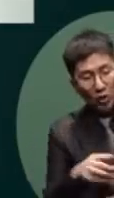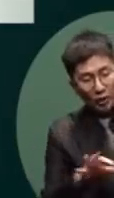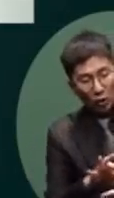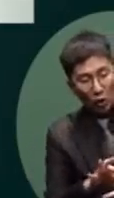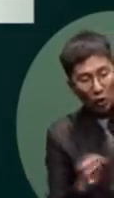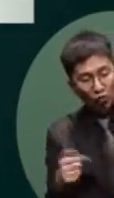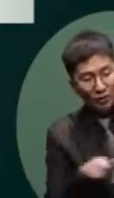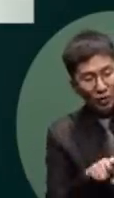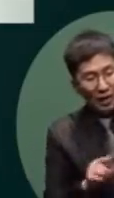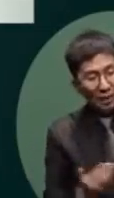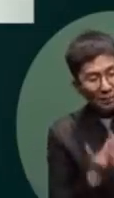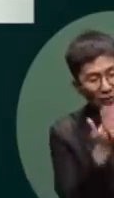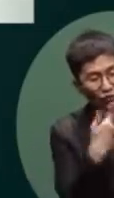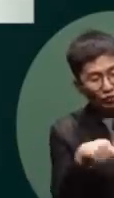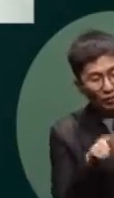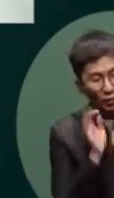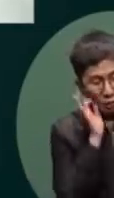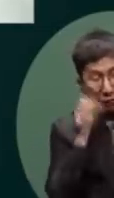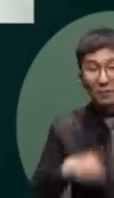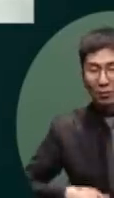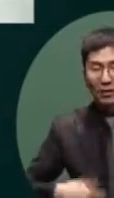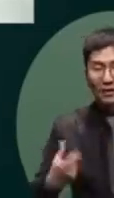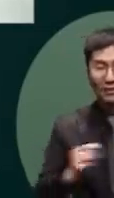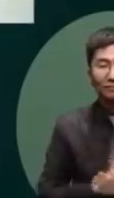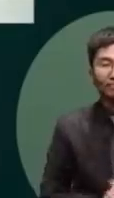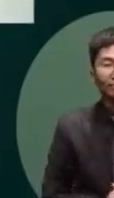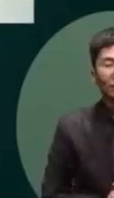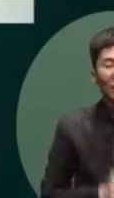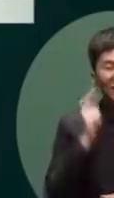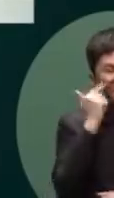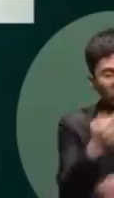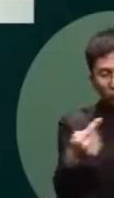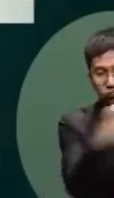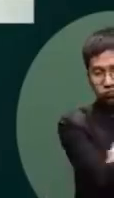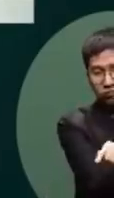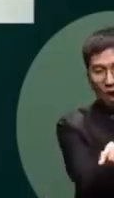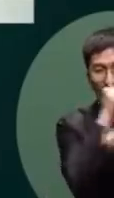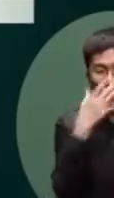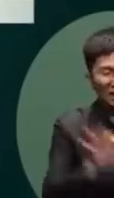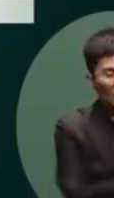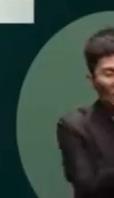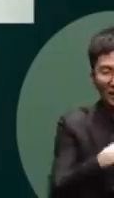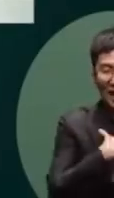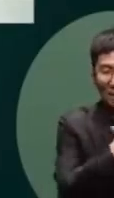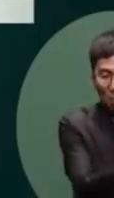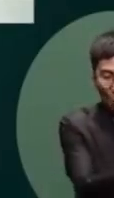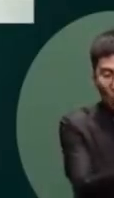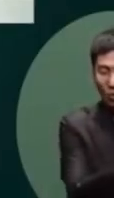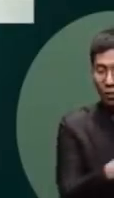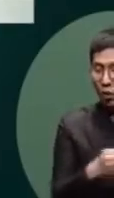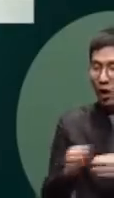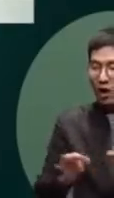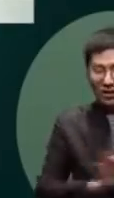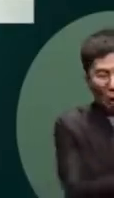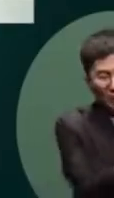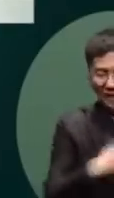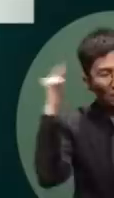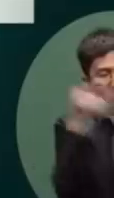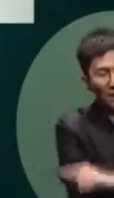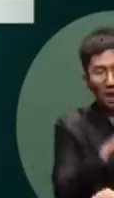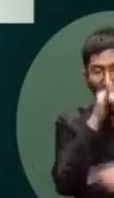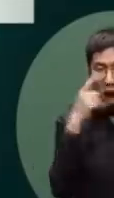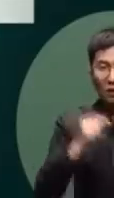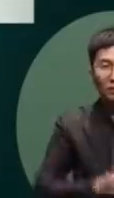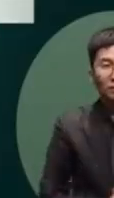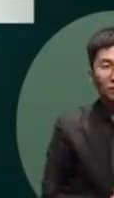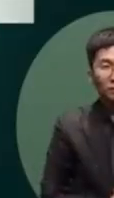결국은 지금 네, 뭐. 알겠습니다. 네. 그렇습니다. 제가 질문한 것과 전혀 다르게 경제 안보와 네. 경제와 안보의 관계는 다른 겁니다.